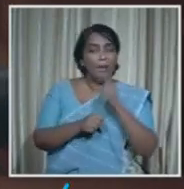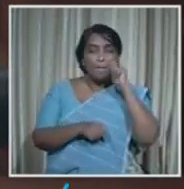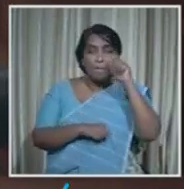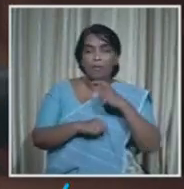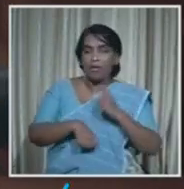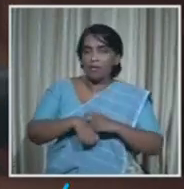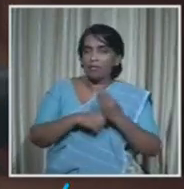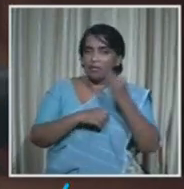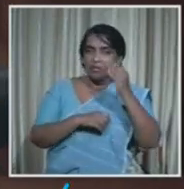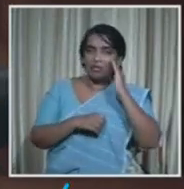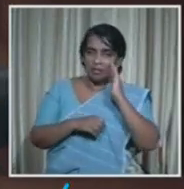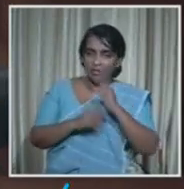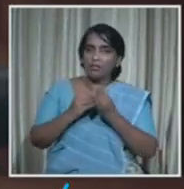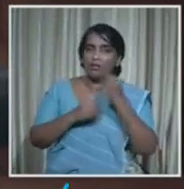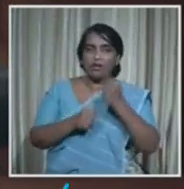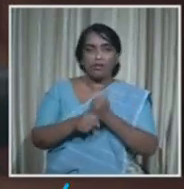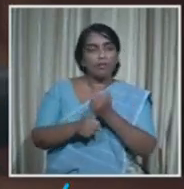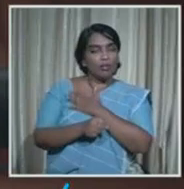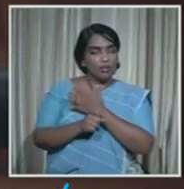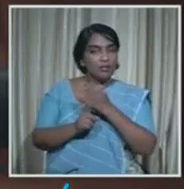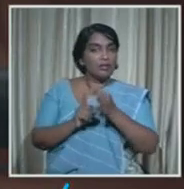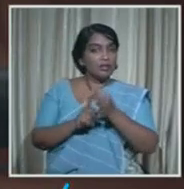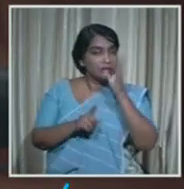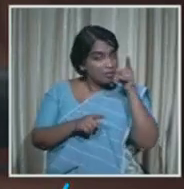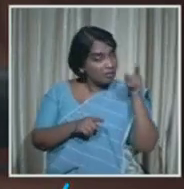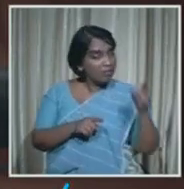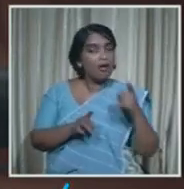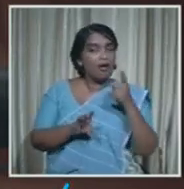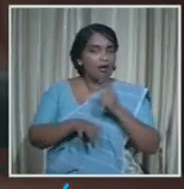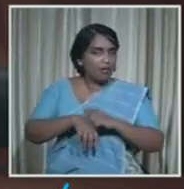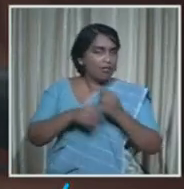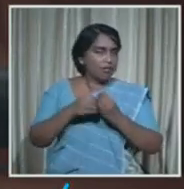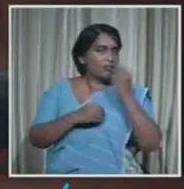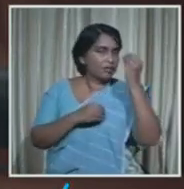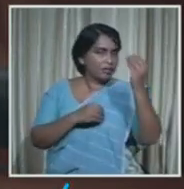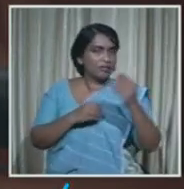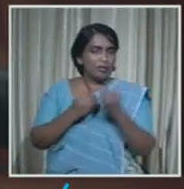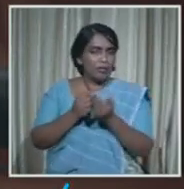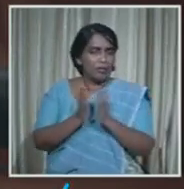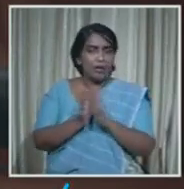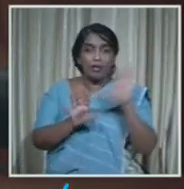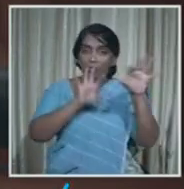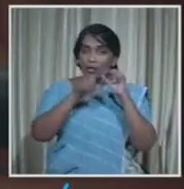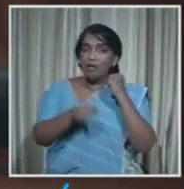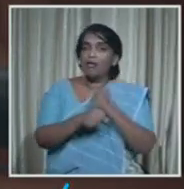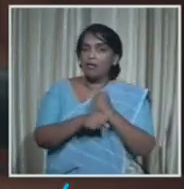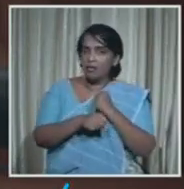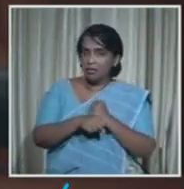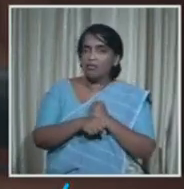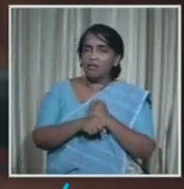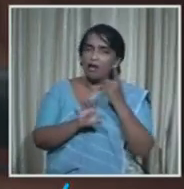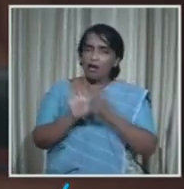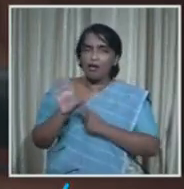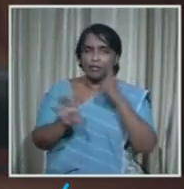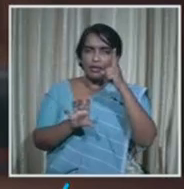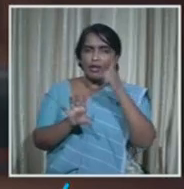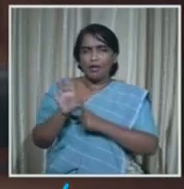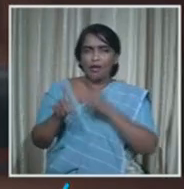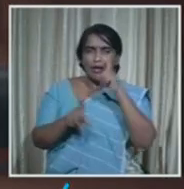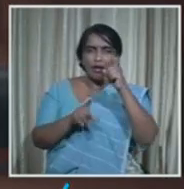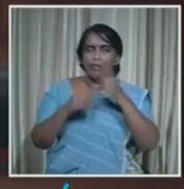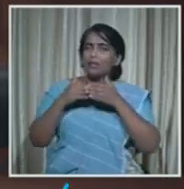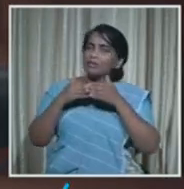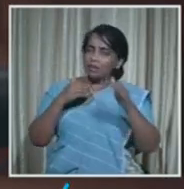දෙනවා ස්වභාවිකවයි. ගෝඨාභය රාජපක්ෂ මැතිතුමාගේ ආණ්ඩුවටත් කාලයක් දෙනවා. තමන් විසින් පත් කරගන්න ආණ්ඩුවකට අවුරුද්දකට එකහමාරකට ආසන්න